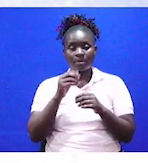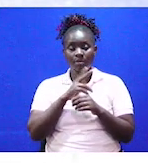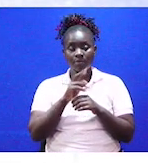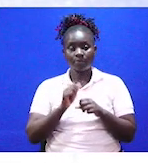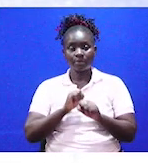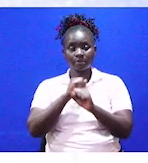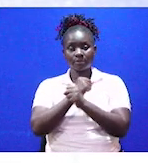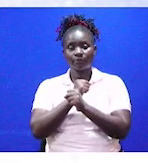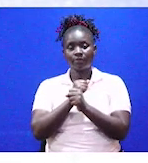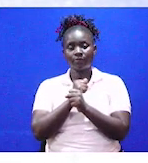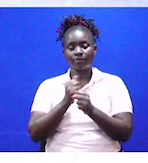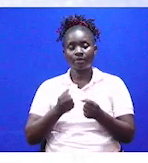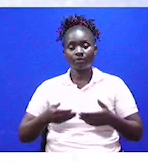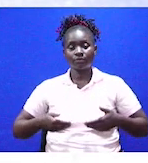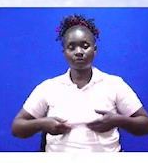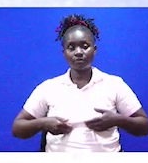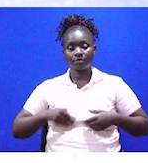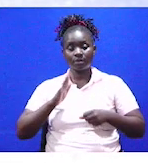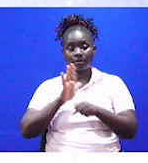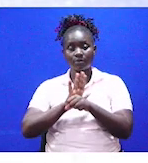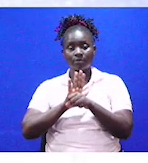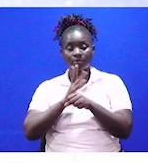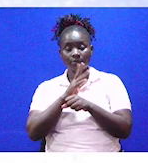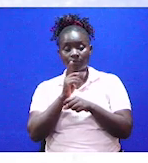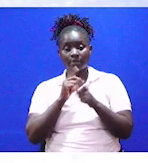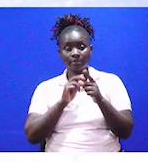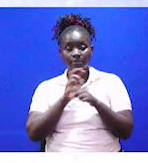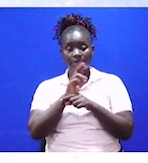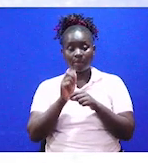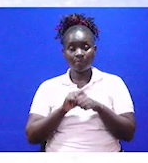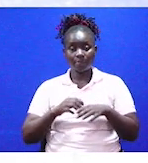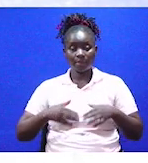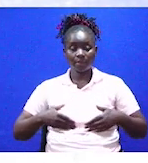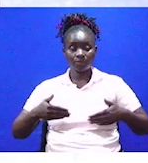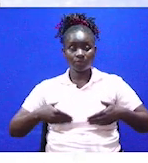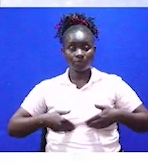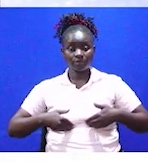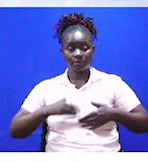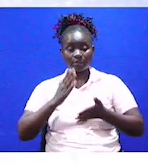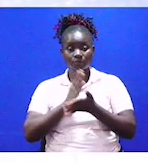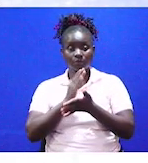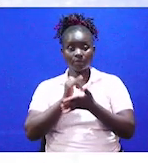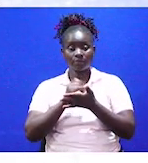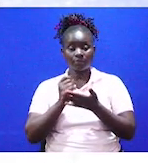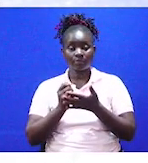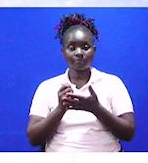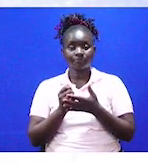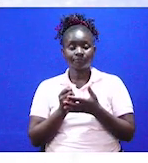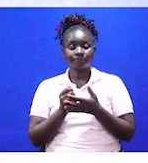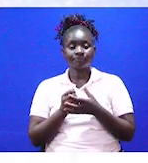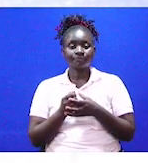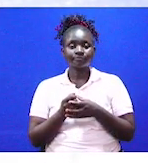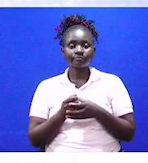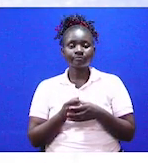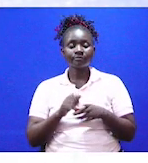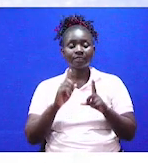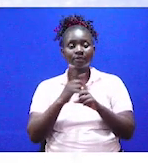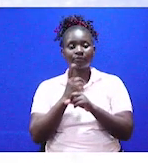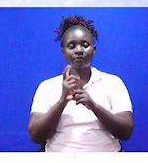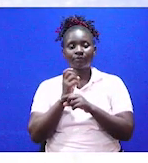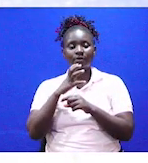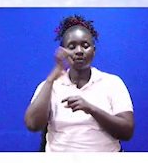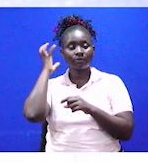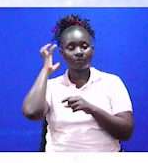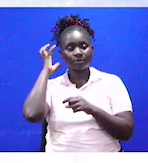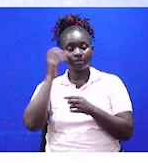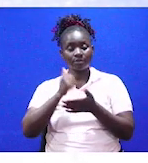toria abasae abanga. Stinga kiecho nigo baruro kubore ochia sabasae kwenye kiabu na ngwe swana nibare ase chikosi chamaboko echo